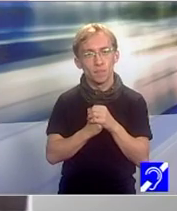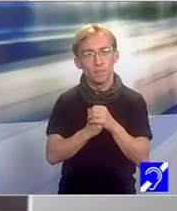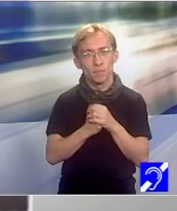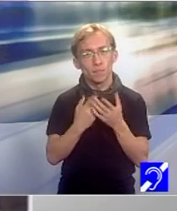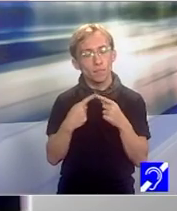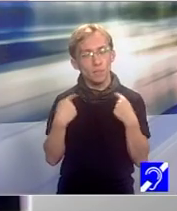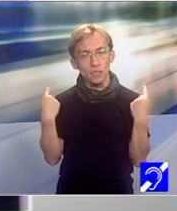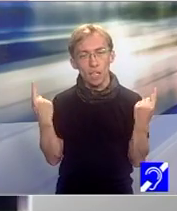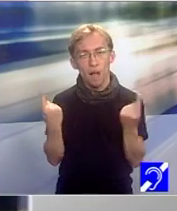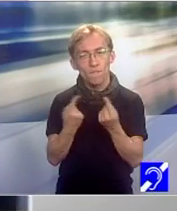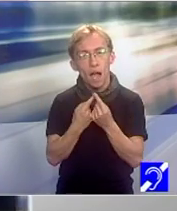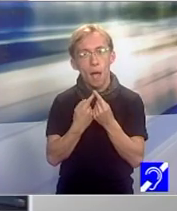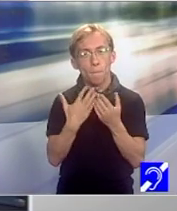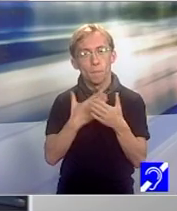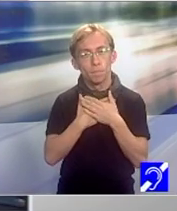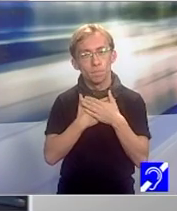avem o